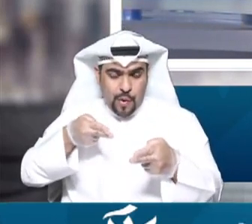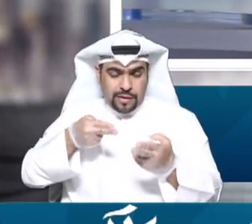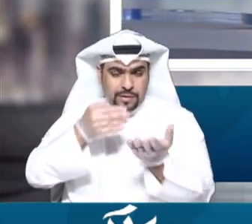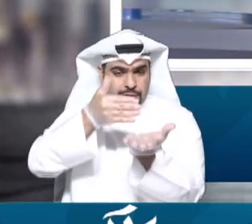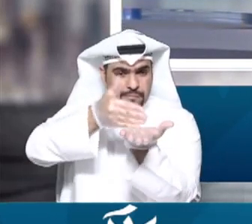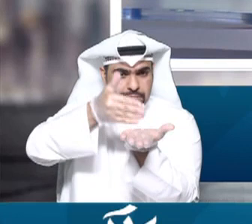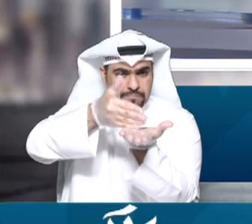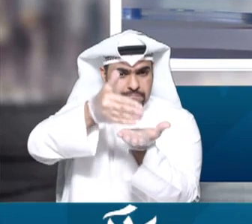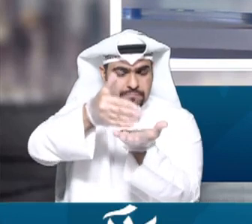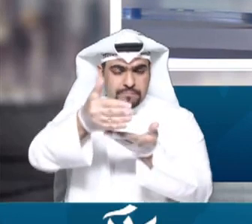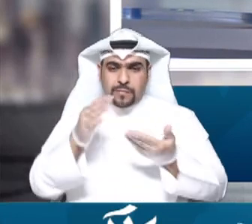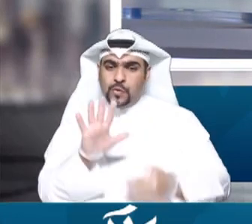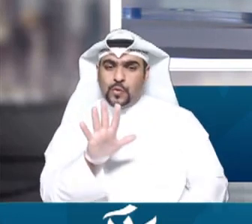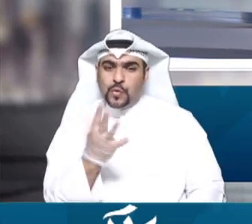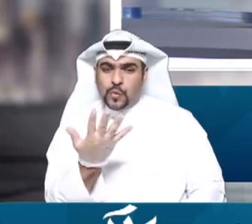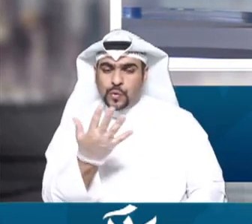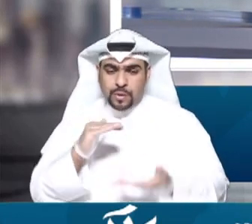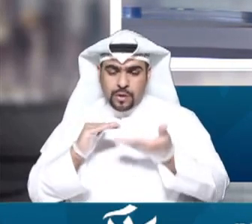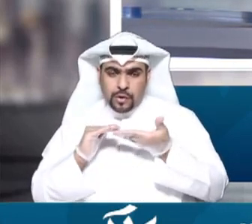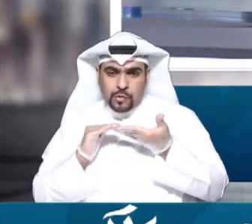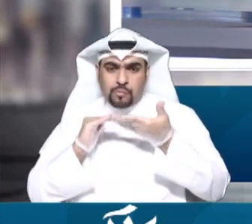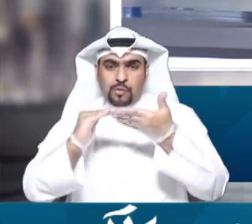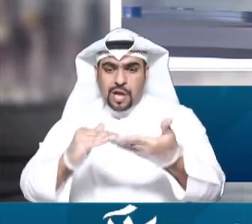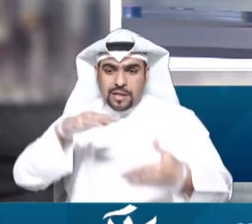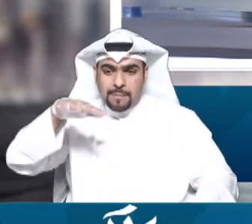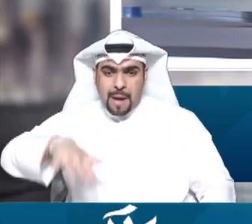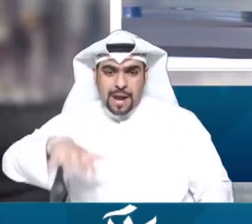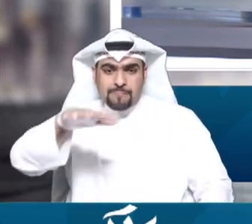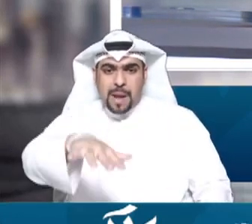الجوار، وأشير على وجه الخصوص